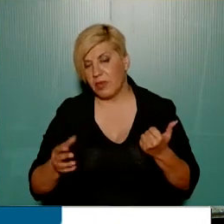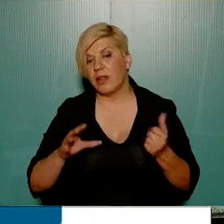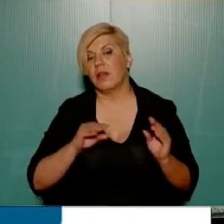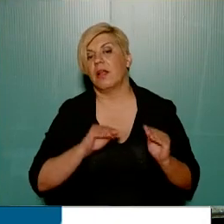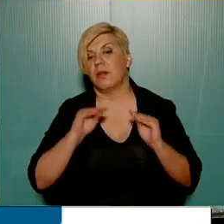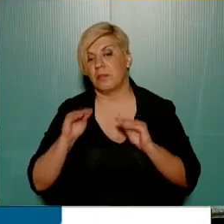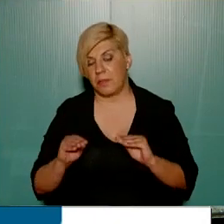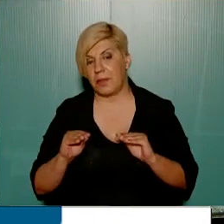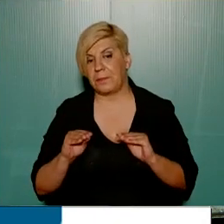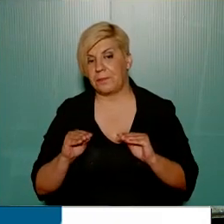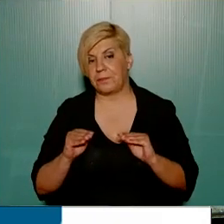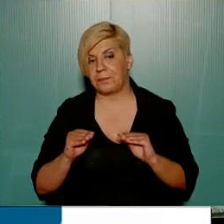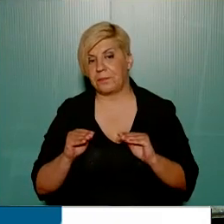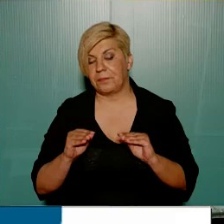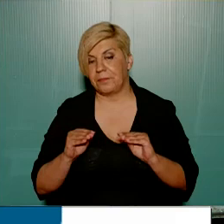σε